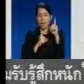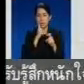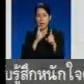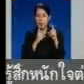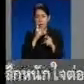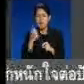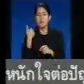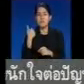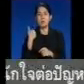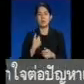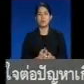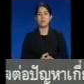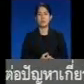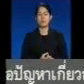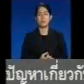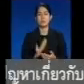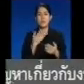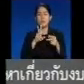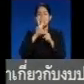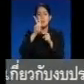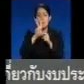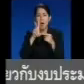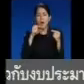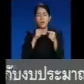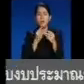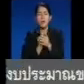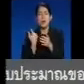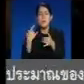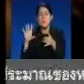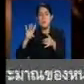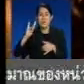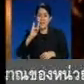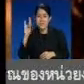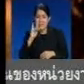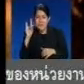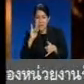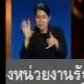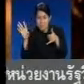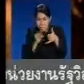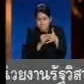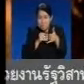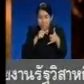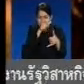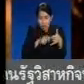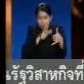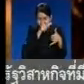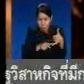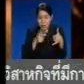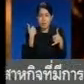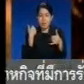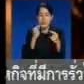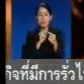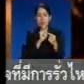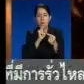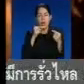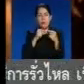งโรคพิษสุนัขบ้าเป็นโรคติดต่อจากสัตว์มาสู่คนที่มีความรุนแรงมากอาการแสดงของโรคมักเป็น